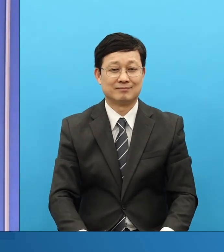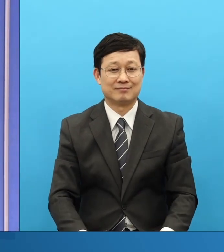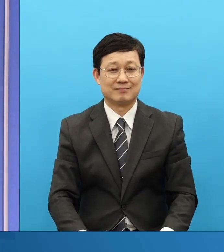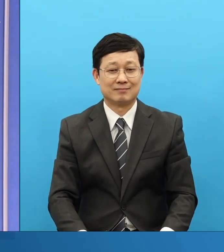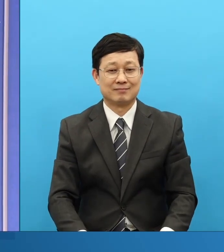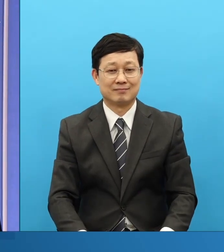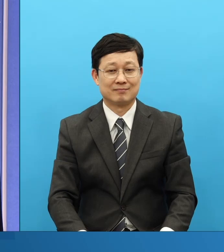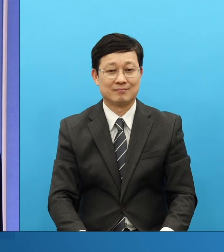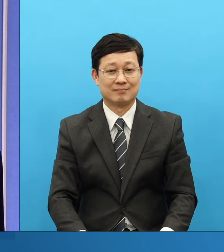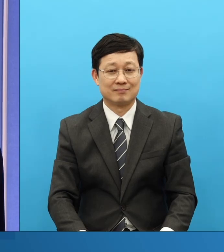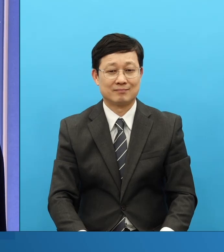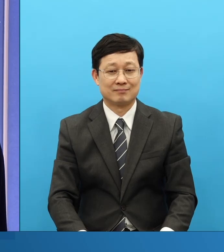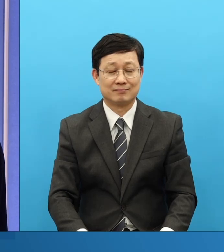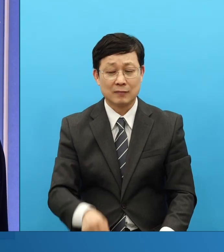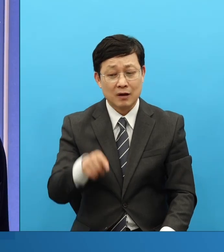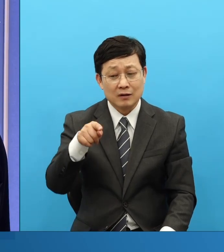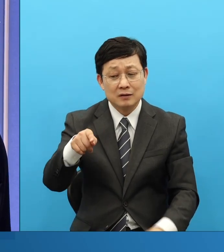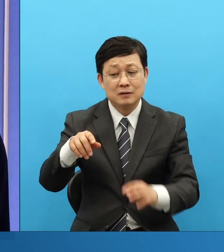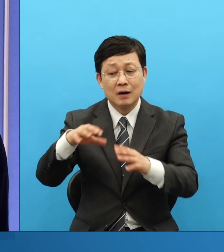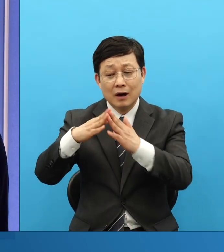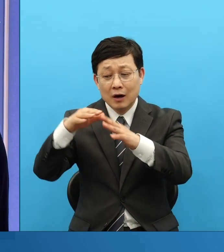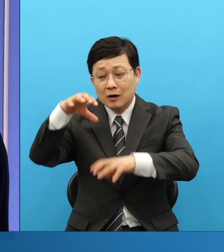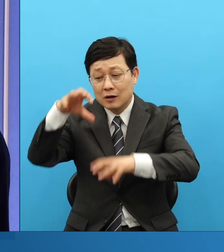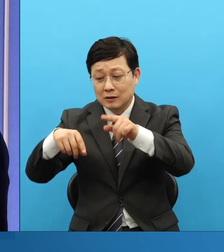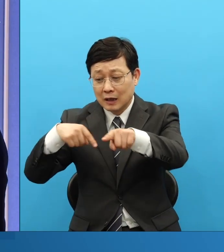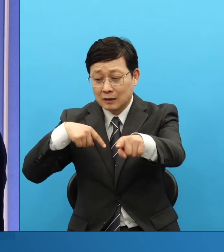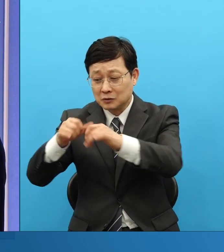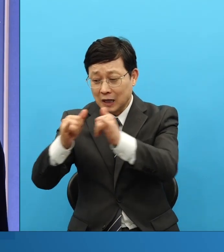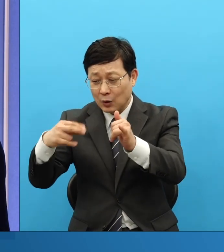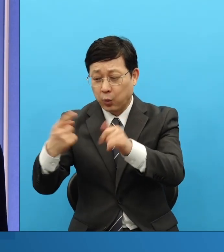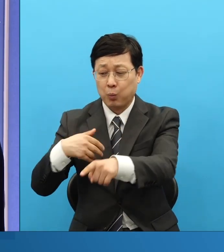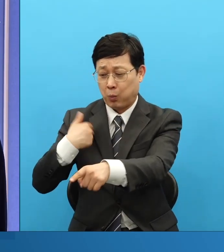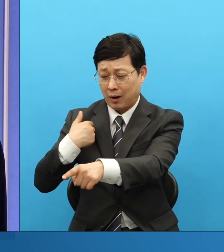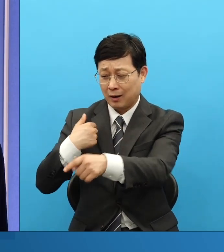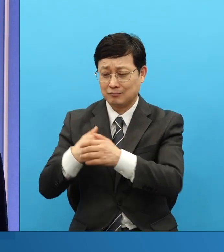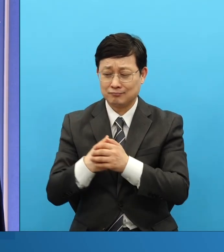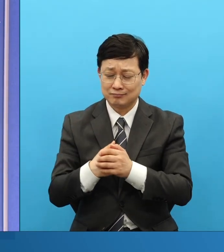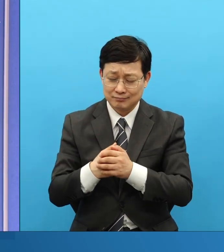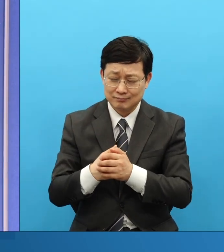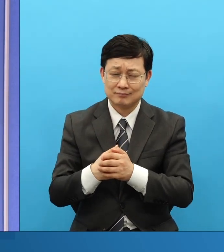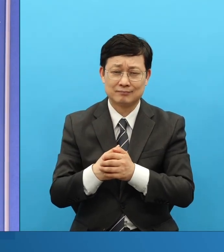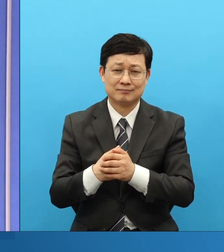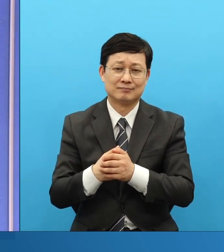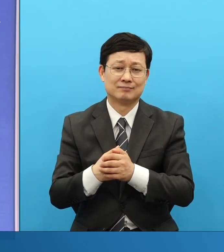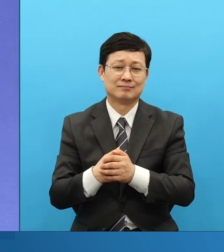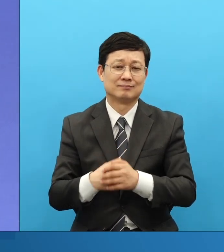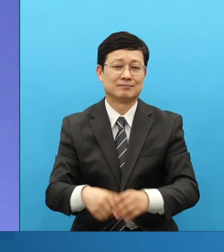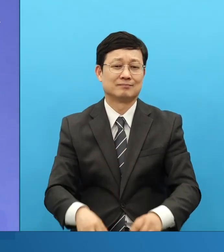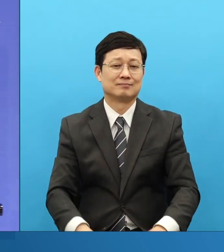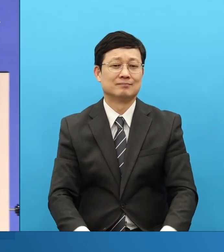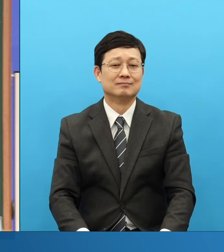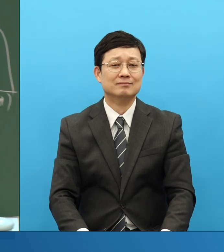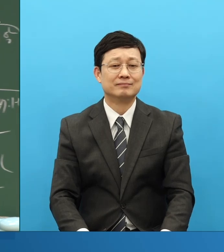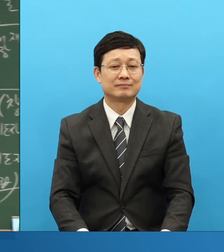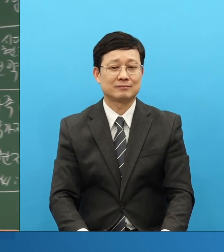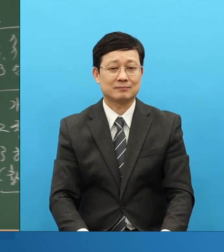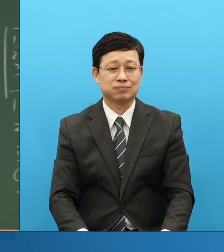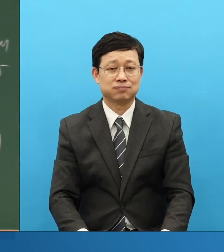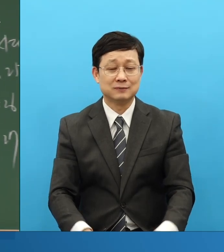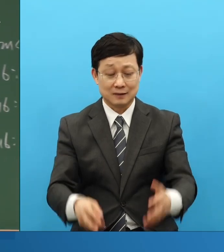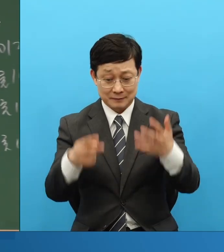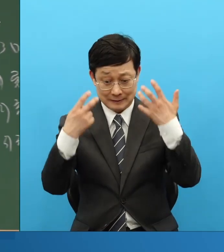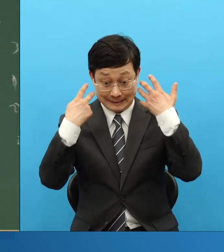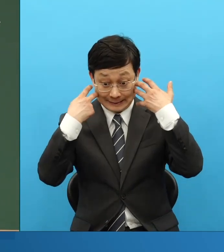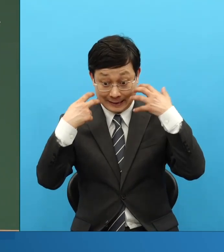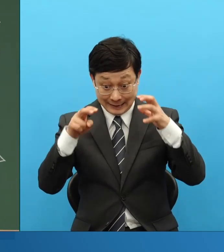그 현지 지도자도 모르는 거. And Genesis 41, that's what the local leaders did not 근데 know. 언제든지 이랬어요. But it's always been that way. 다니엘이 왕을